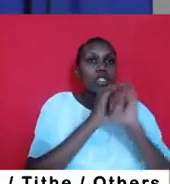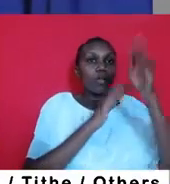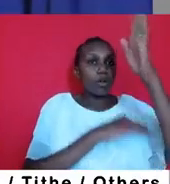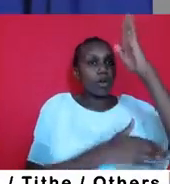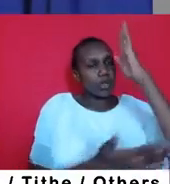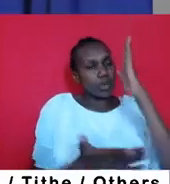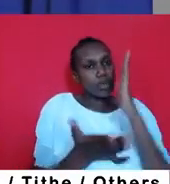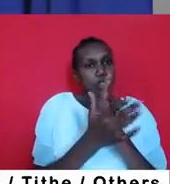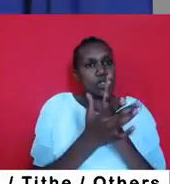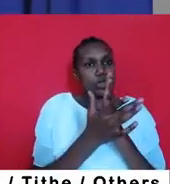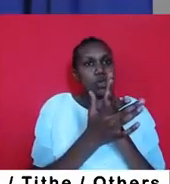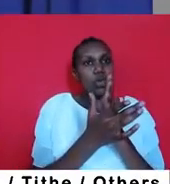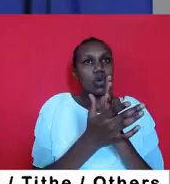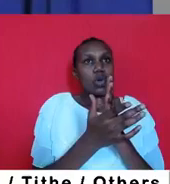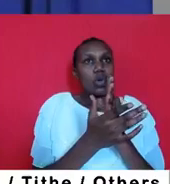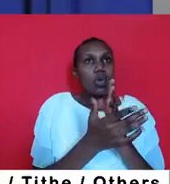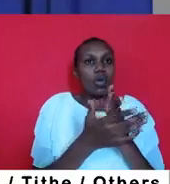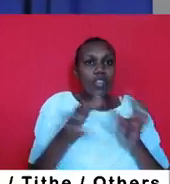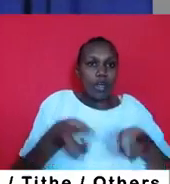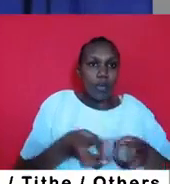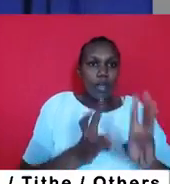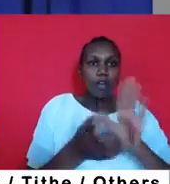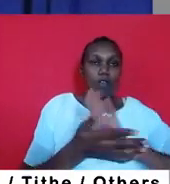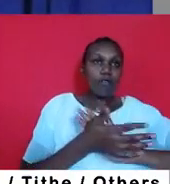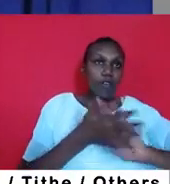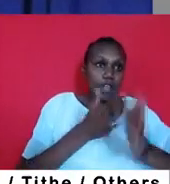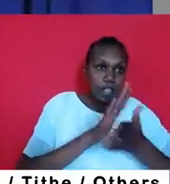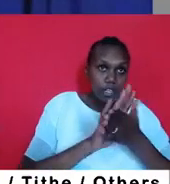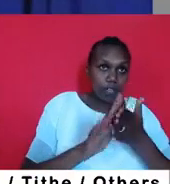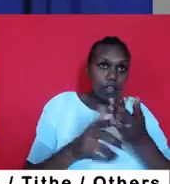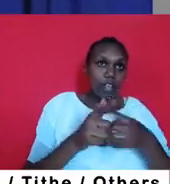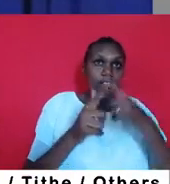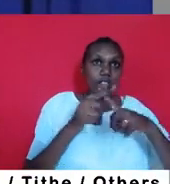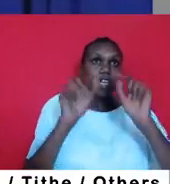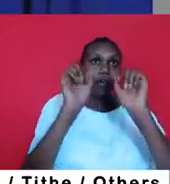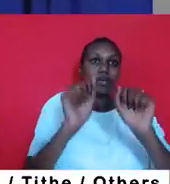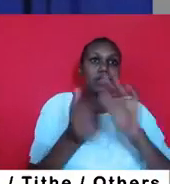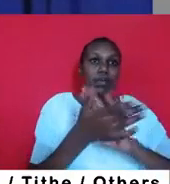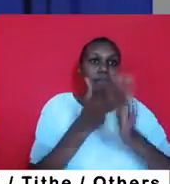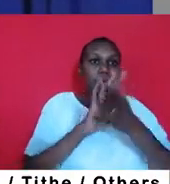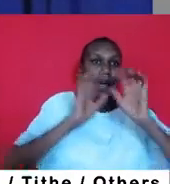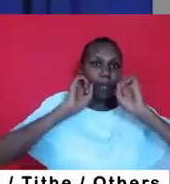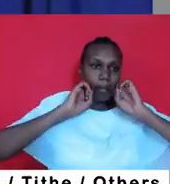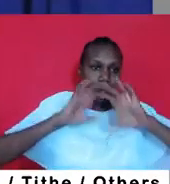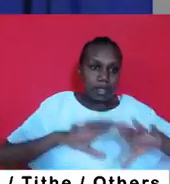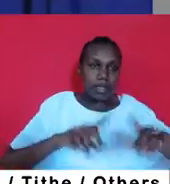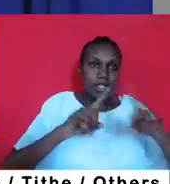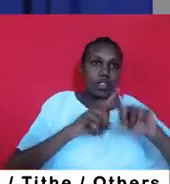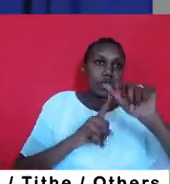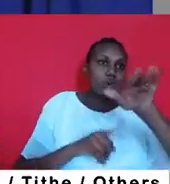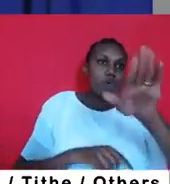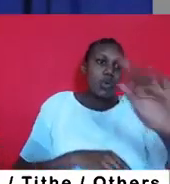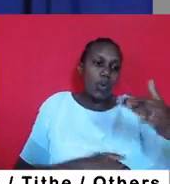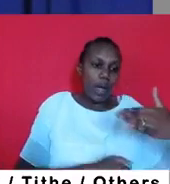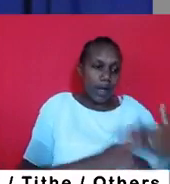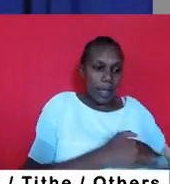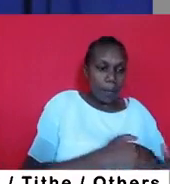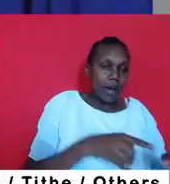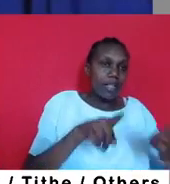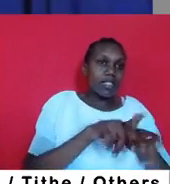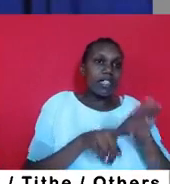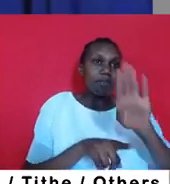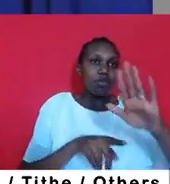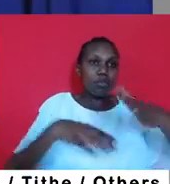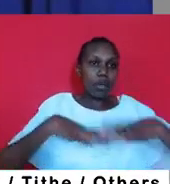kweli, kwa njia ya kusameheana, utakuwa baraka hata kwa jirani yako na kwa